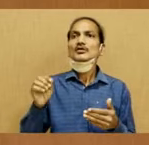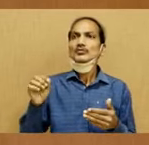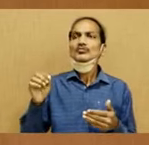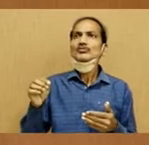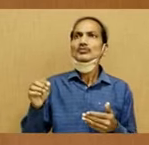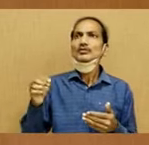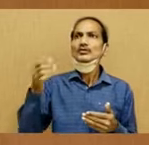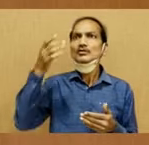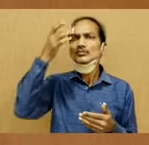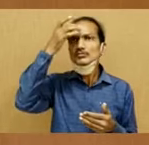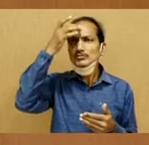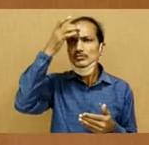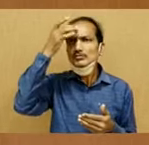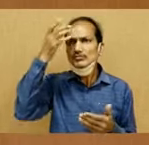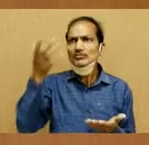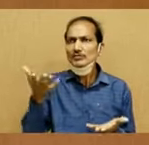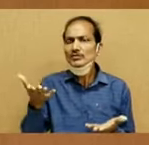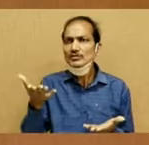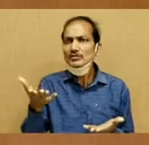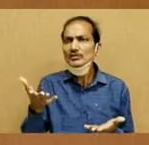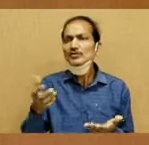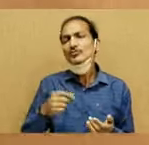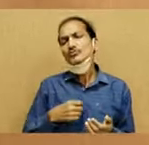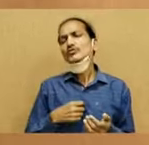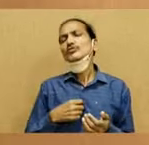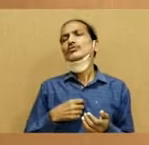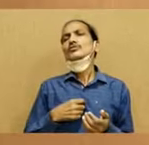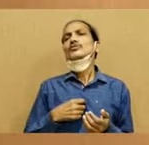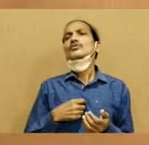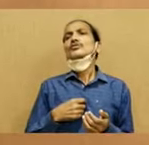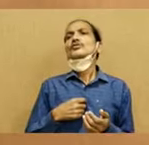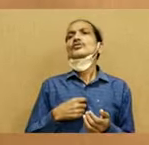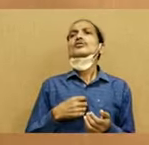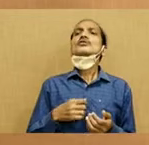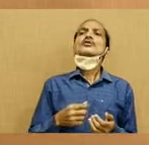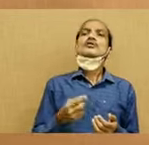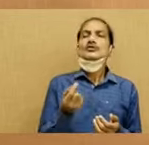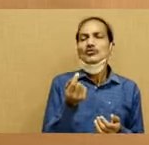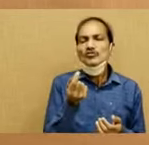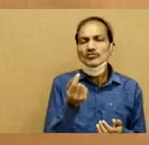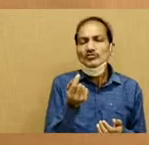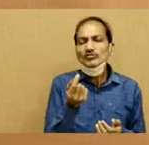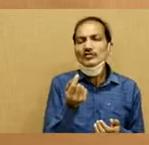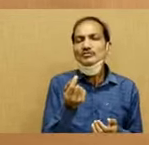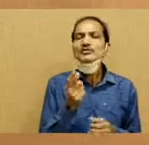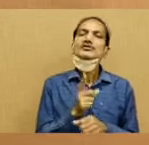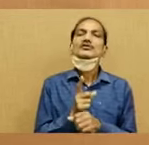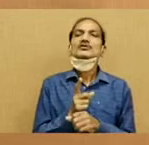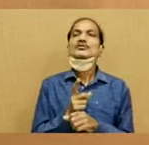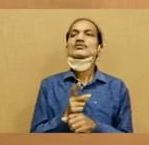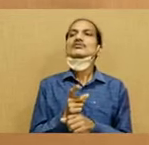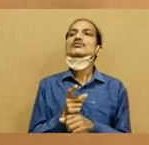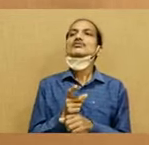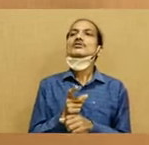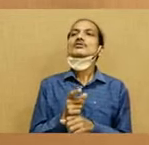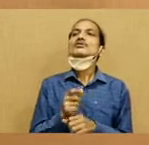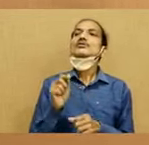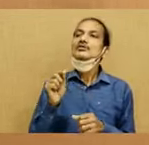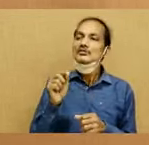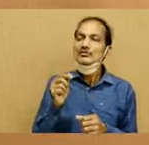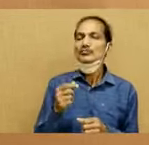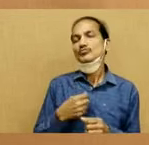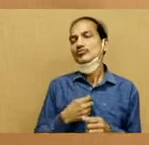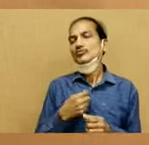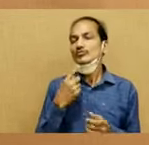ଶ୍ରୀଯୁକ୍ତ ବାଗ୍ଚି ମହୋଦୟଙ୍କୁ ଅନୁରୋଧ କରିବି ସେ ପ୍ରଶ୍ନର ଉତ୍ତର ରଖିବେ। ଶ୍ରୀଯୁକ୍ତ ପାଇକରାୟଙ୍କୁ ମୁଁ କହିବି ଯେ ଏ ଯେଉଁ